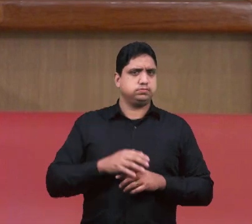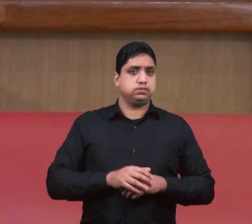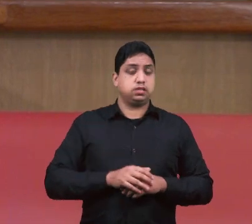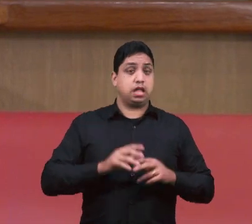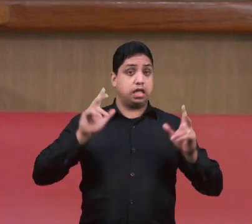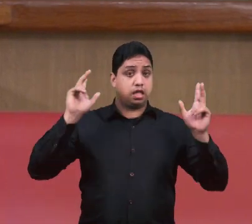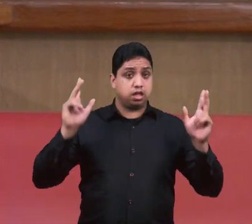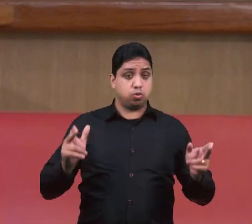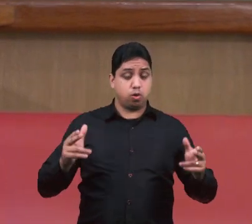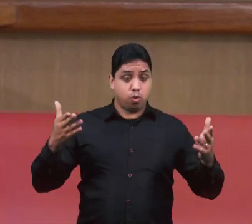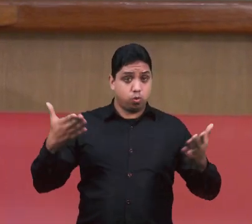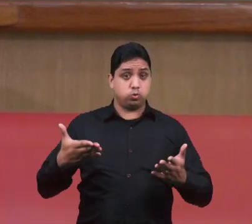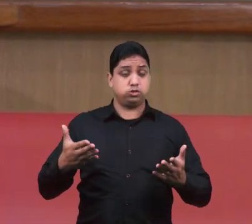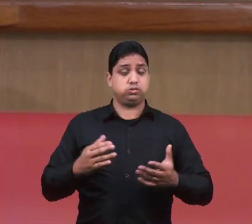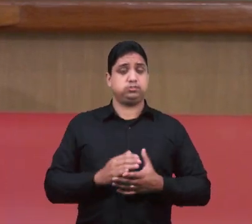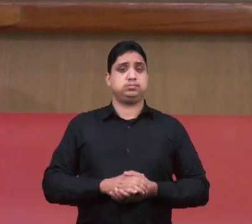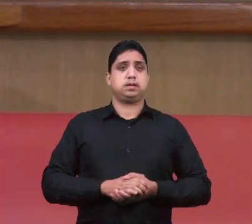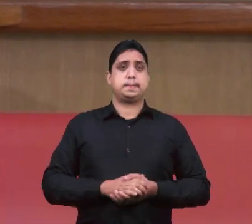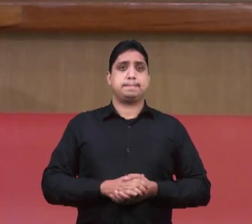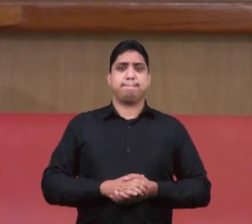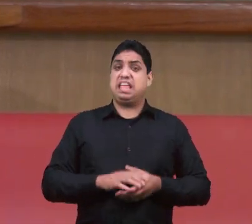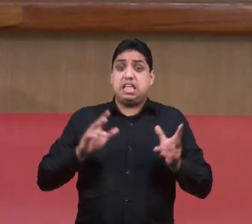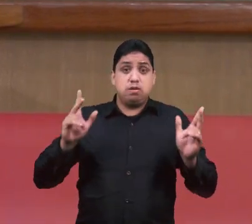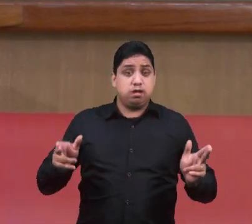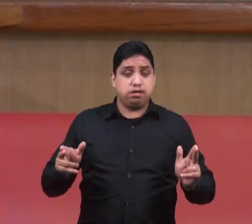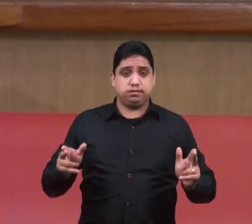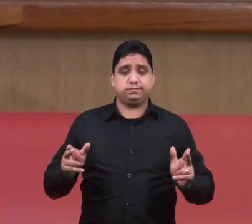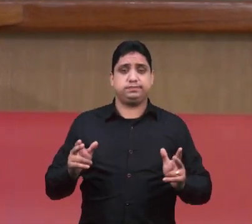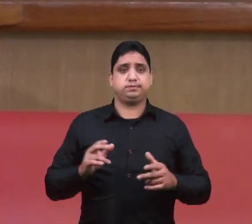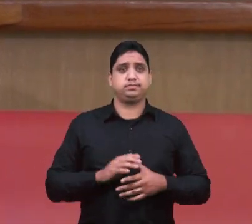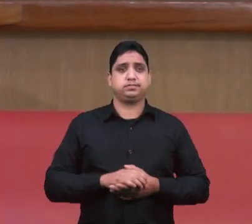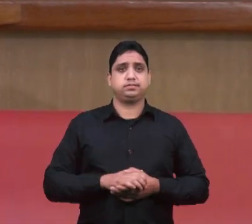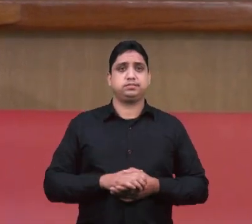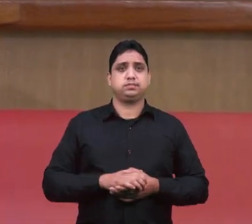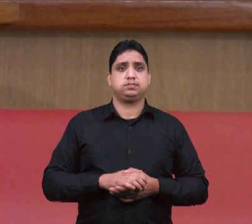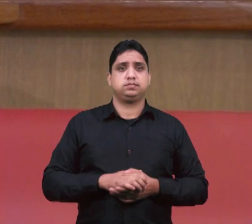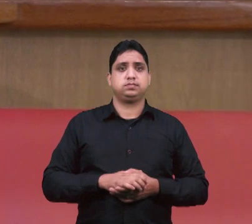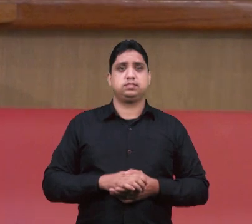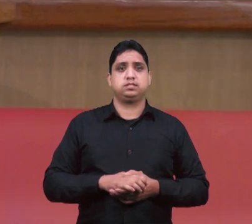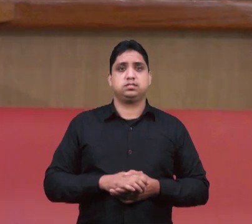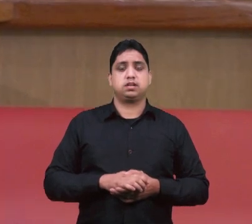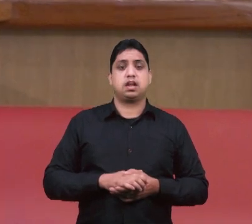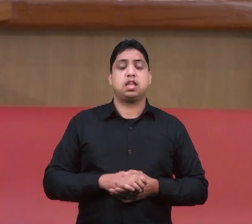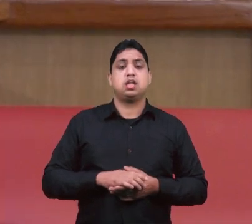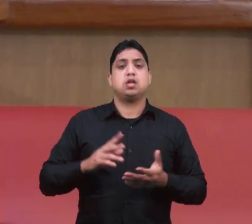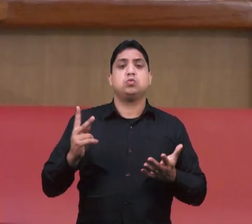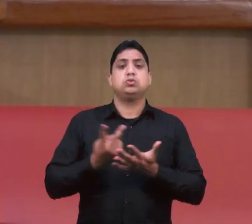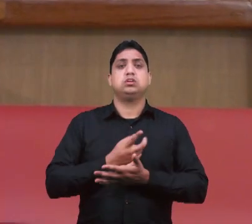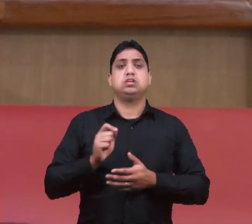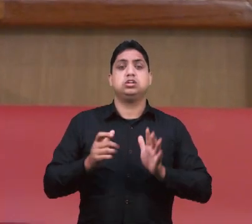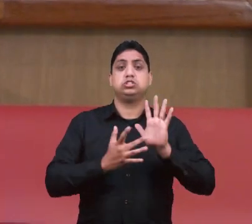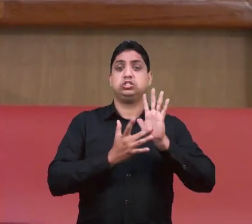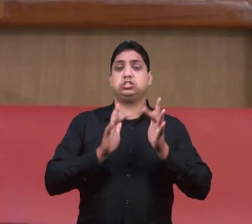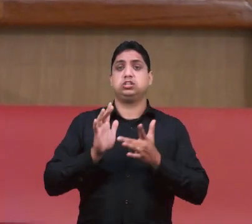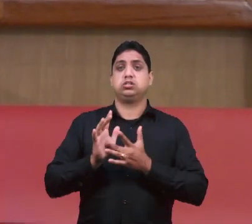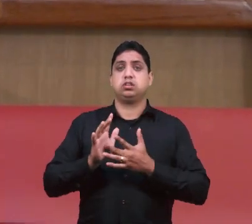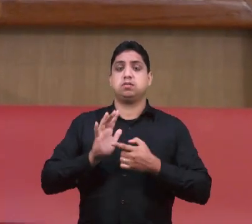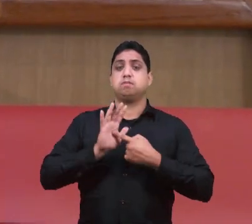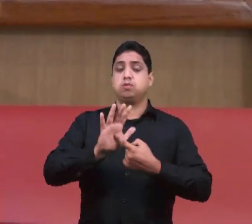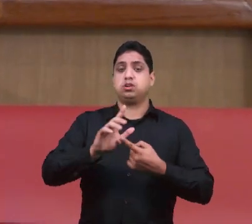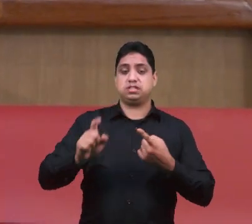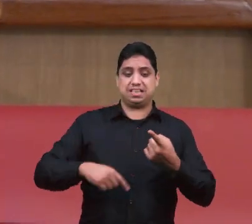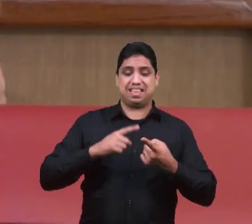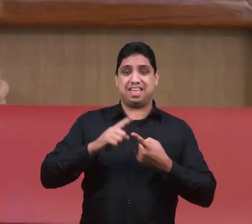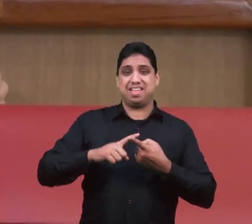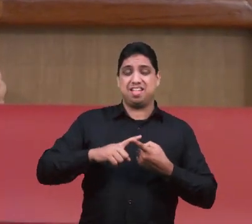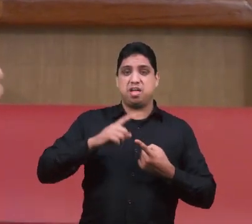les mêmes d'aujourd'hui. Les mêmes, le même de là sont les mêmes d'aujourd'hui. Il les classe en hypocrites